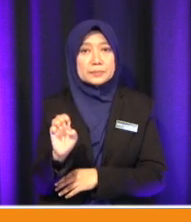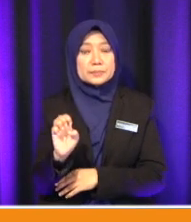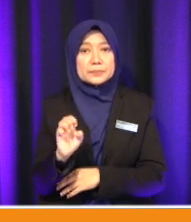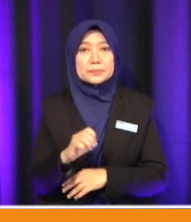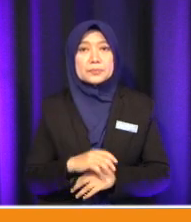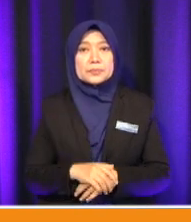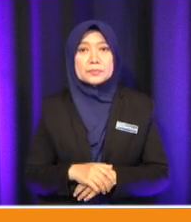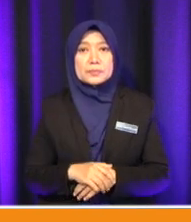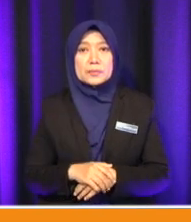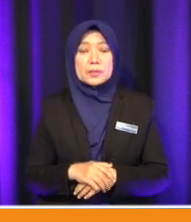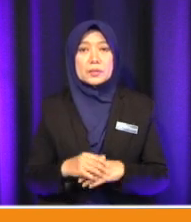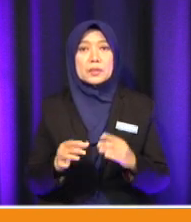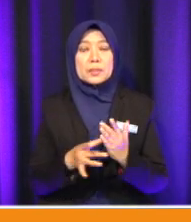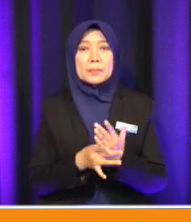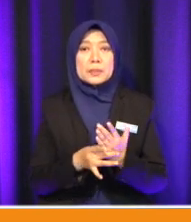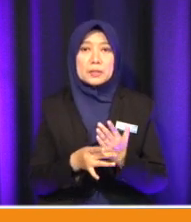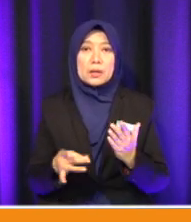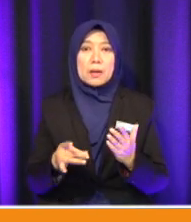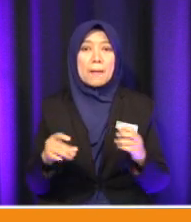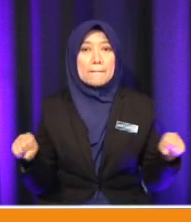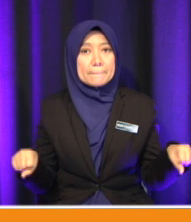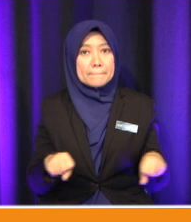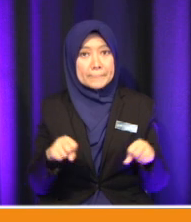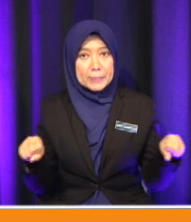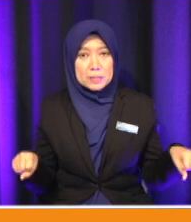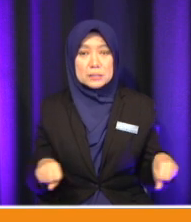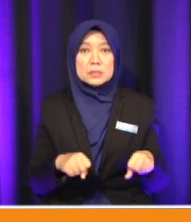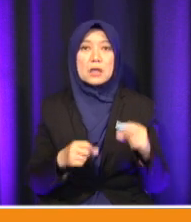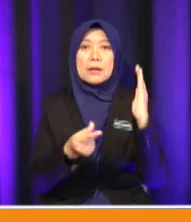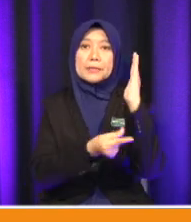elesoning minyak masak dan sebutan asli